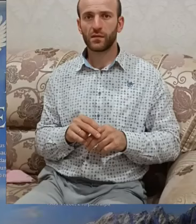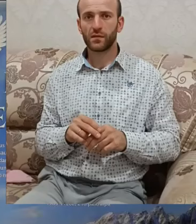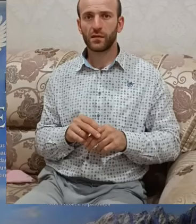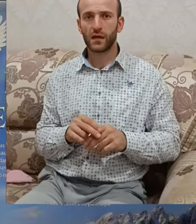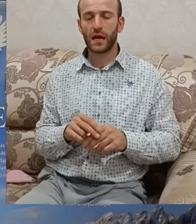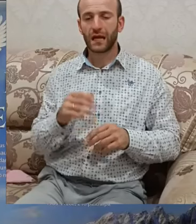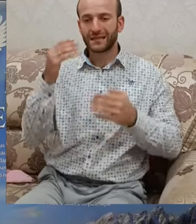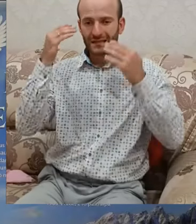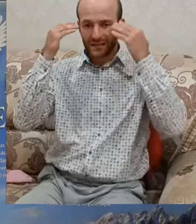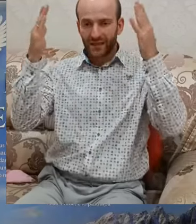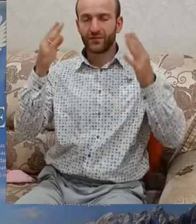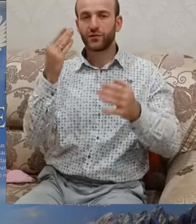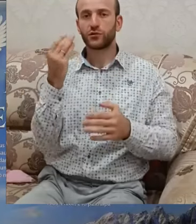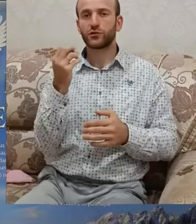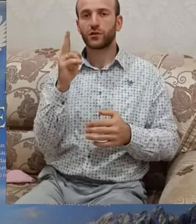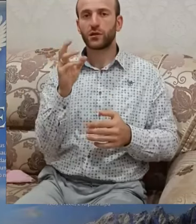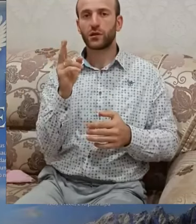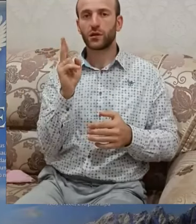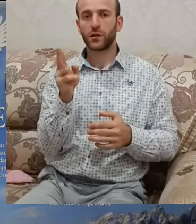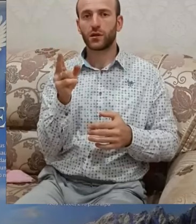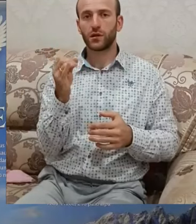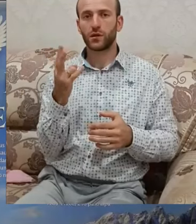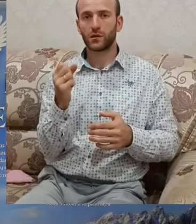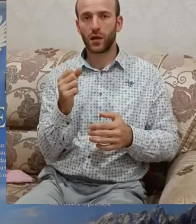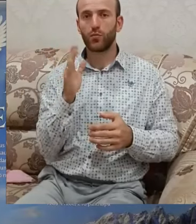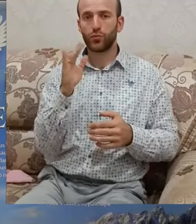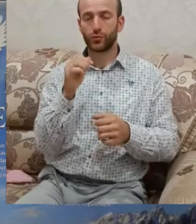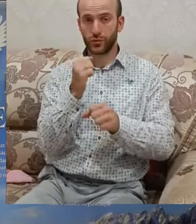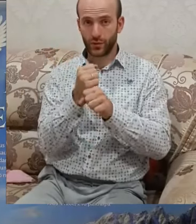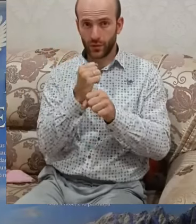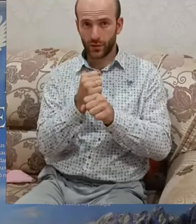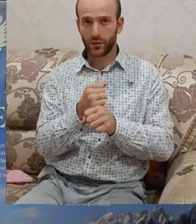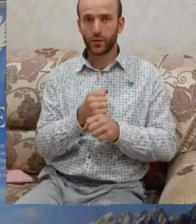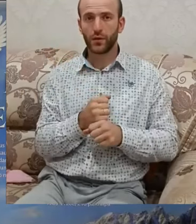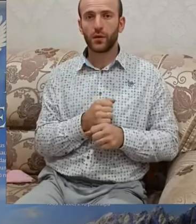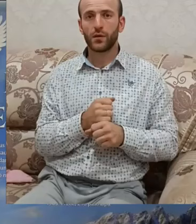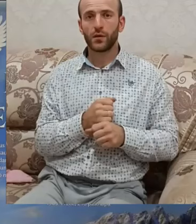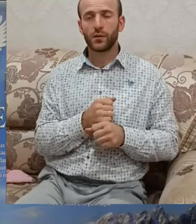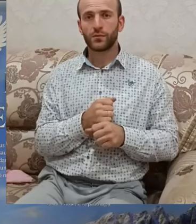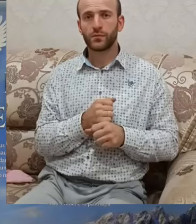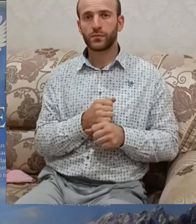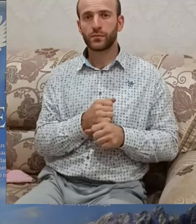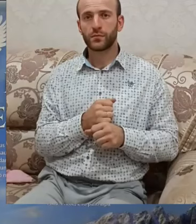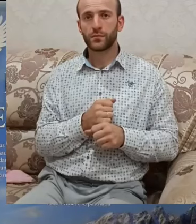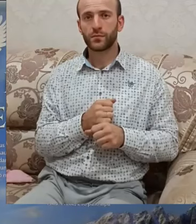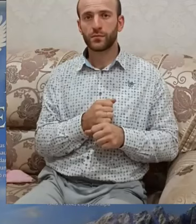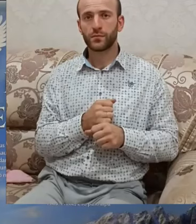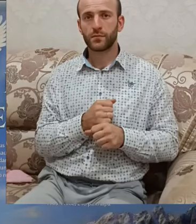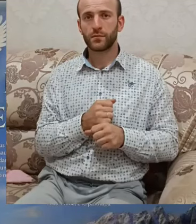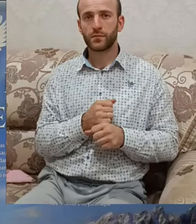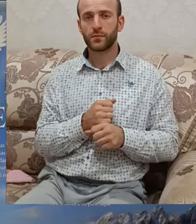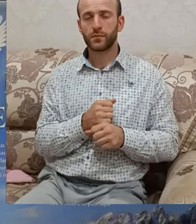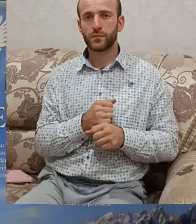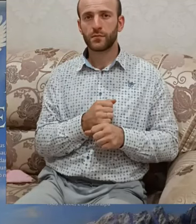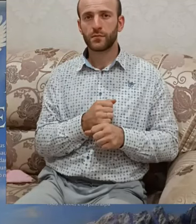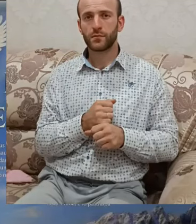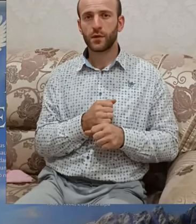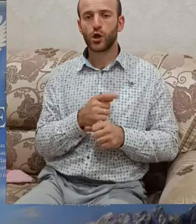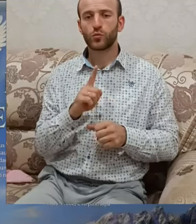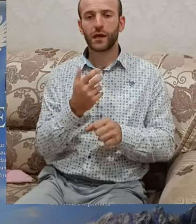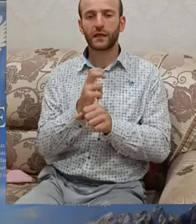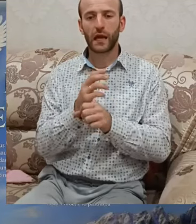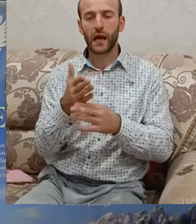Шекина сделает. Ща аукос дуона бранджа. Она делает, чтобы это